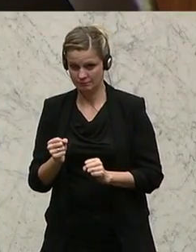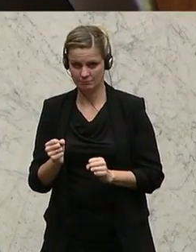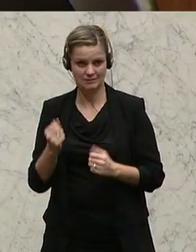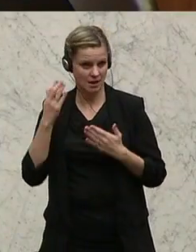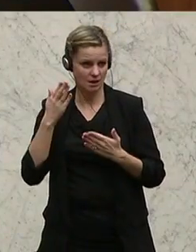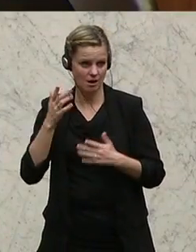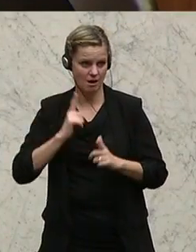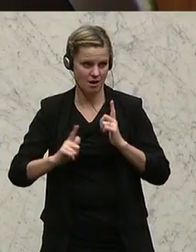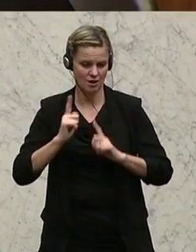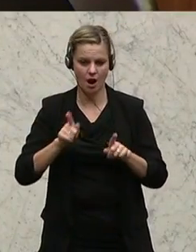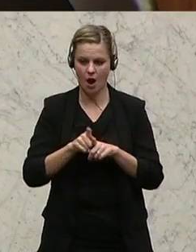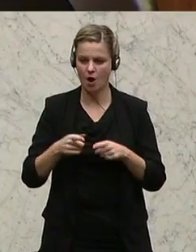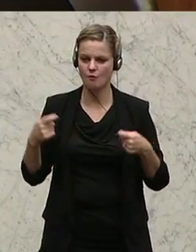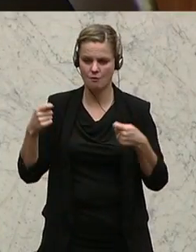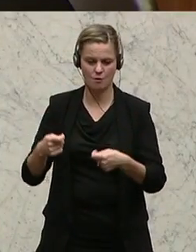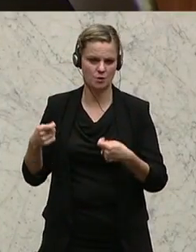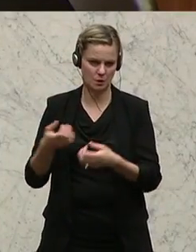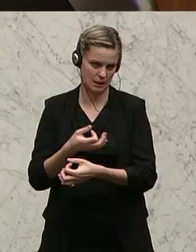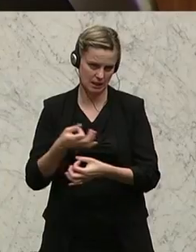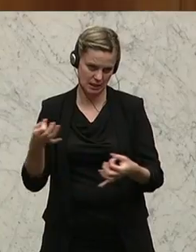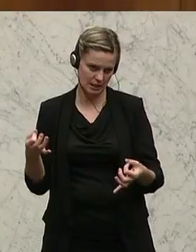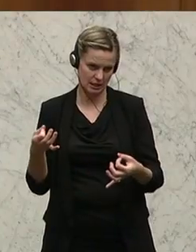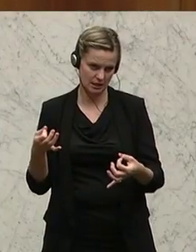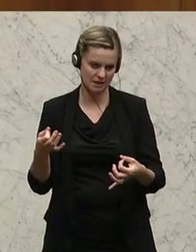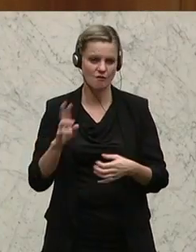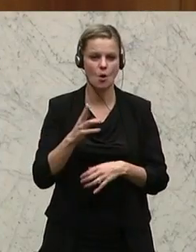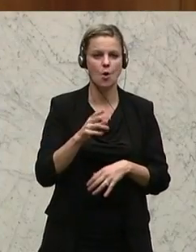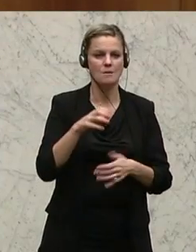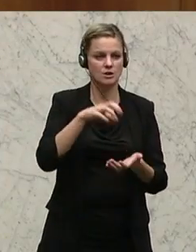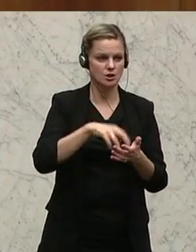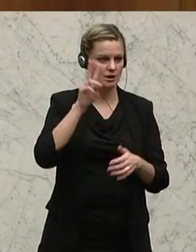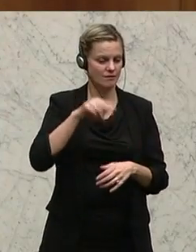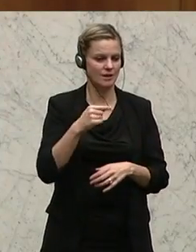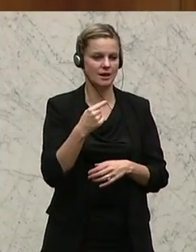wissen, auch keinerlei Fördergelder oder sonstige Dinge dorthin laufen, weil die Stadt Wien ihren